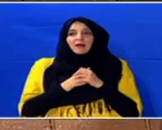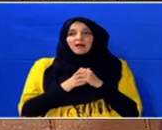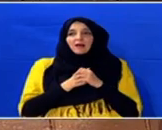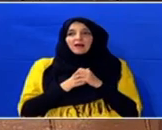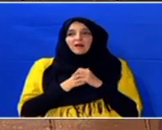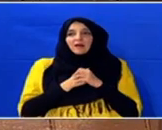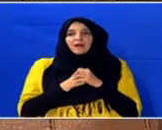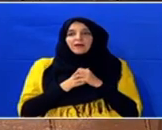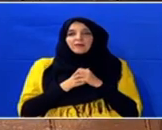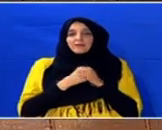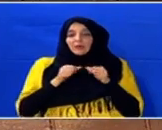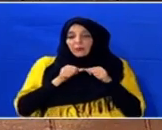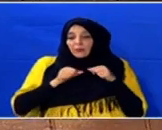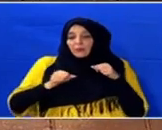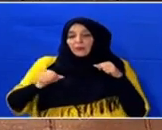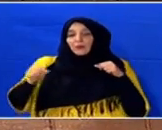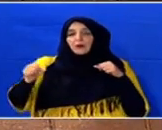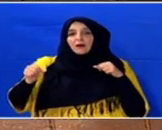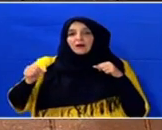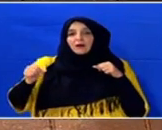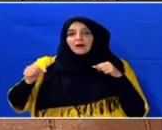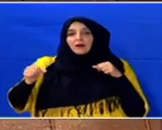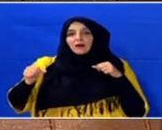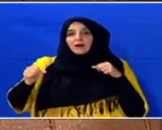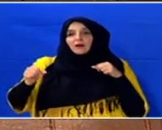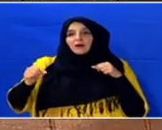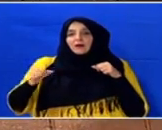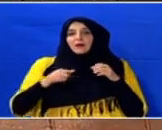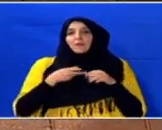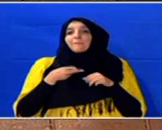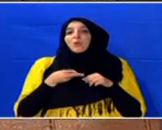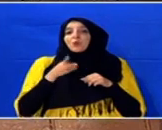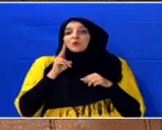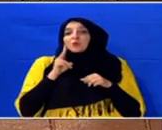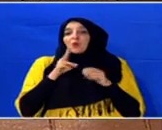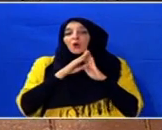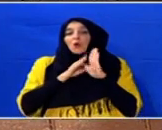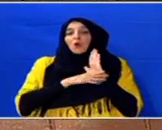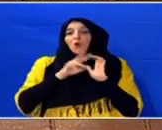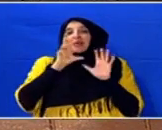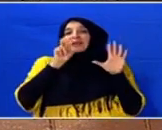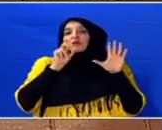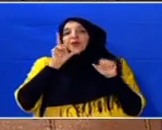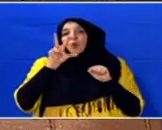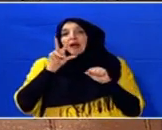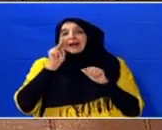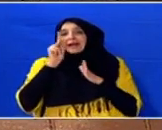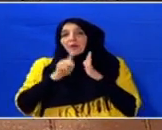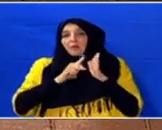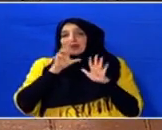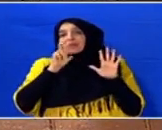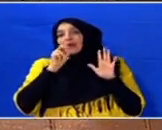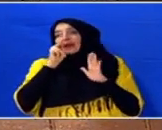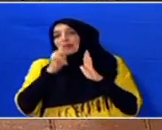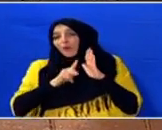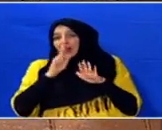يعني المسافة اللي راك تقطعها أكثر من 83 كيلومتر ولا 80